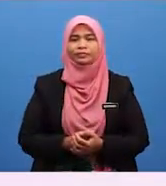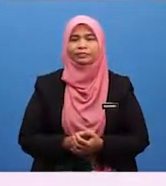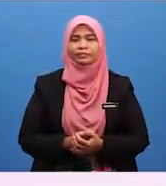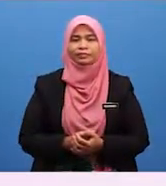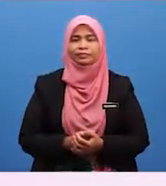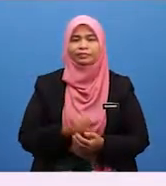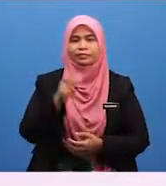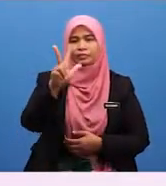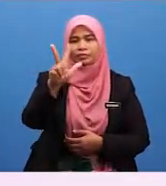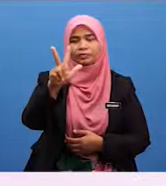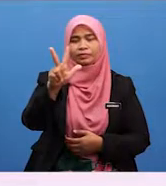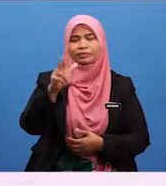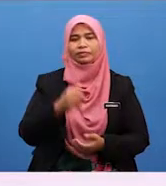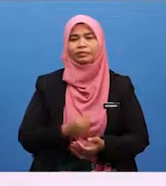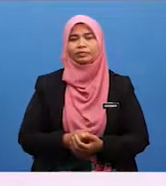Ketiga,